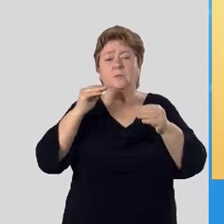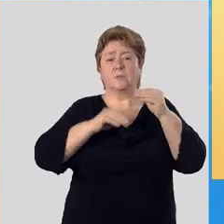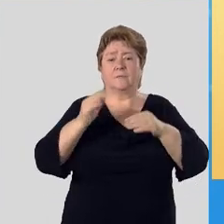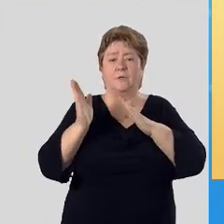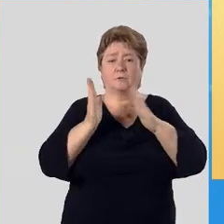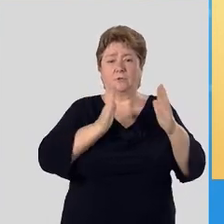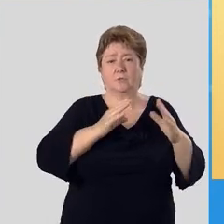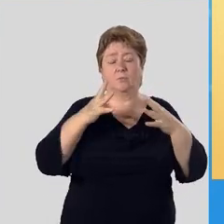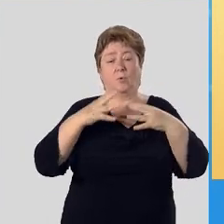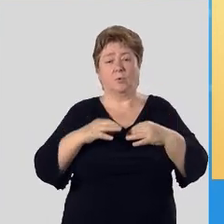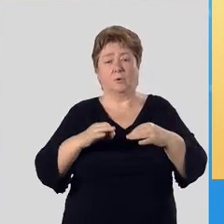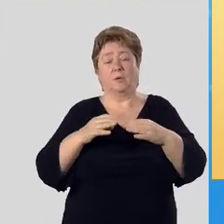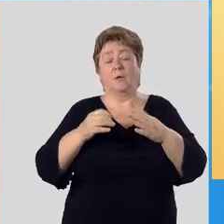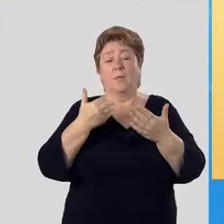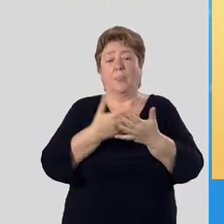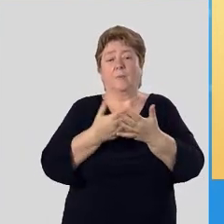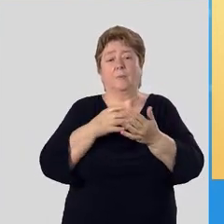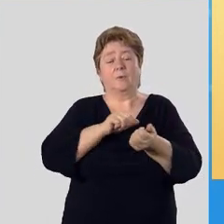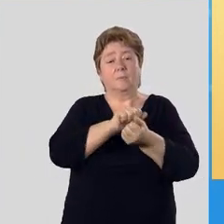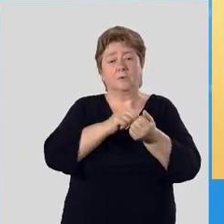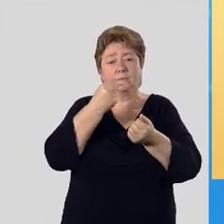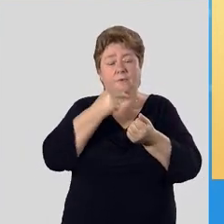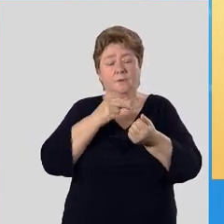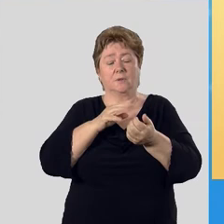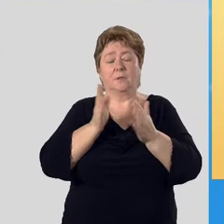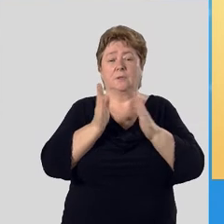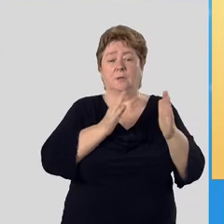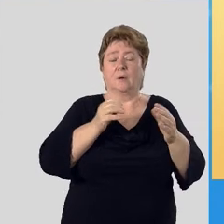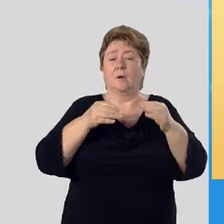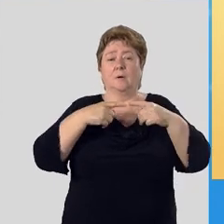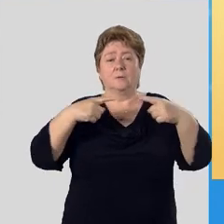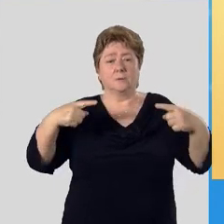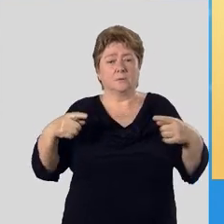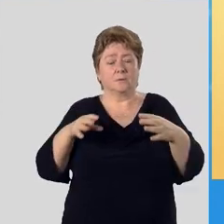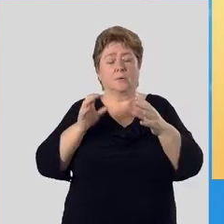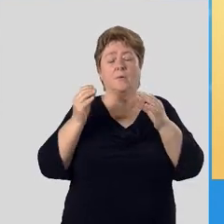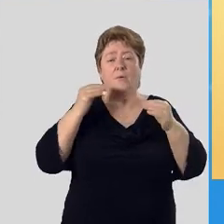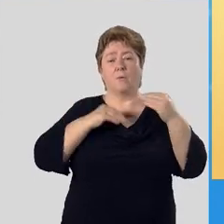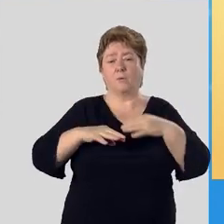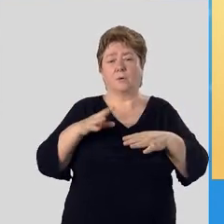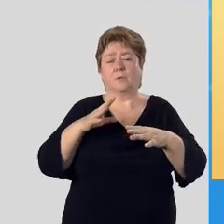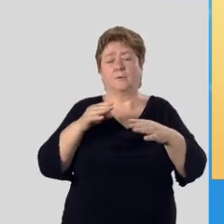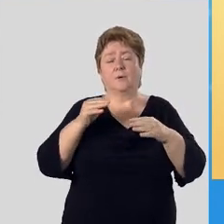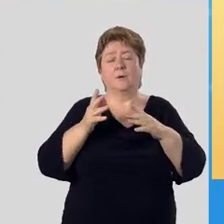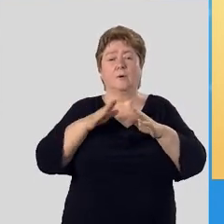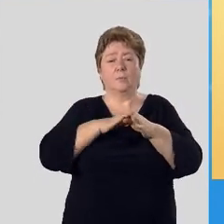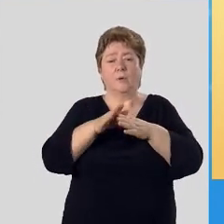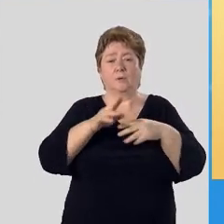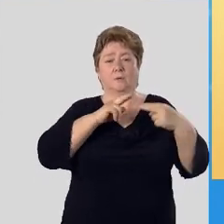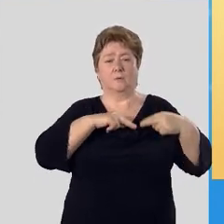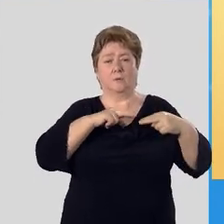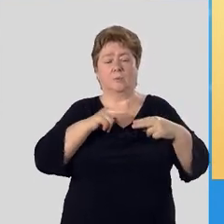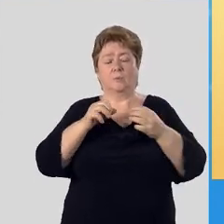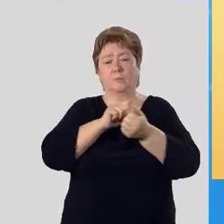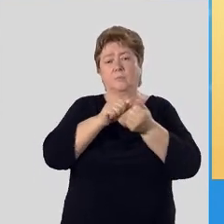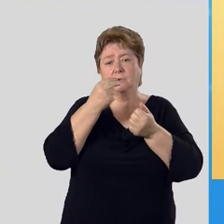системы органов. Например, пищеварительная система, состоящая из многих органов, осуществляет функцию